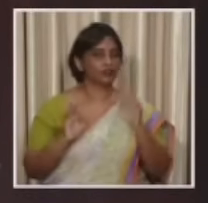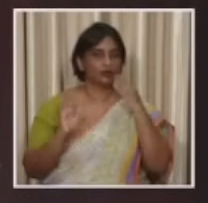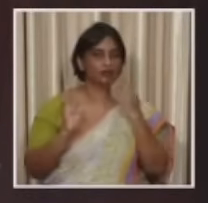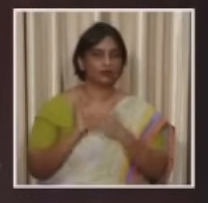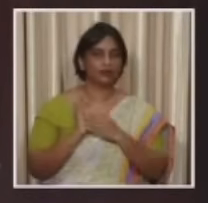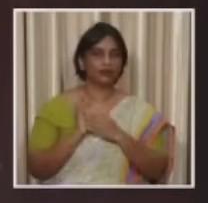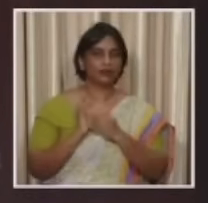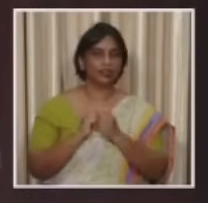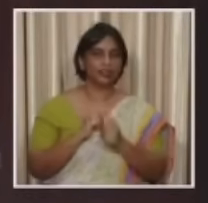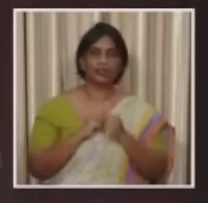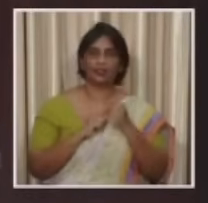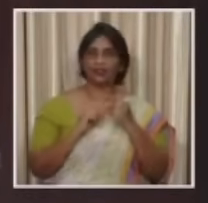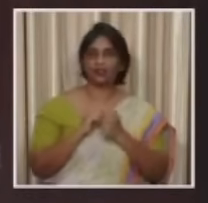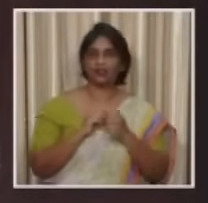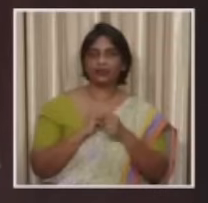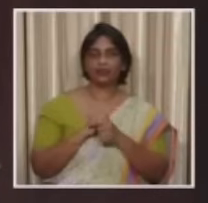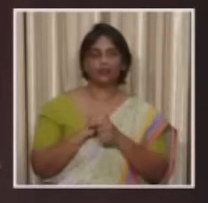නෙමෙයි. අද